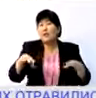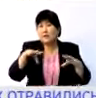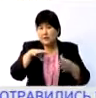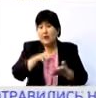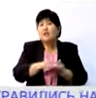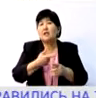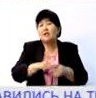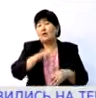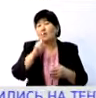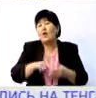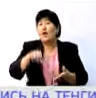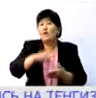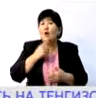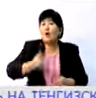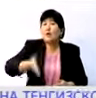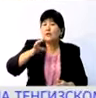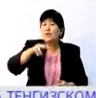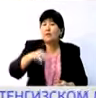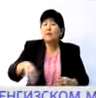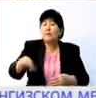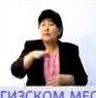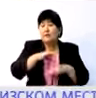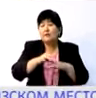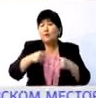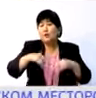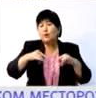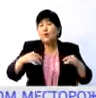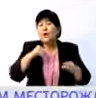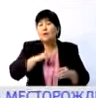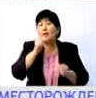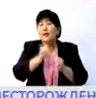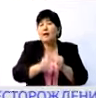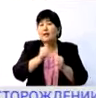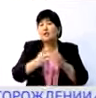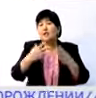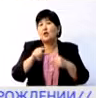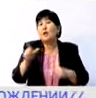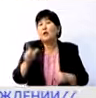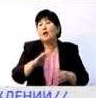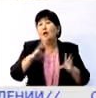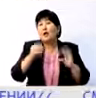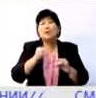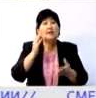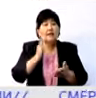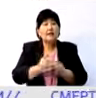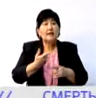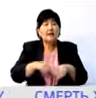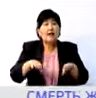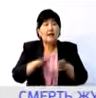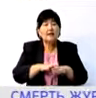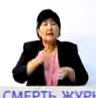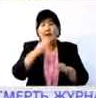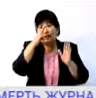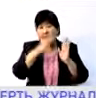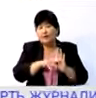занялись этим вопросом. Выступали в СМИ, проводили круглые столы, работали с каждой семейной парой. Результат есть. Для сравнения, за